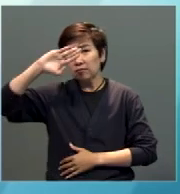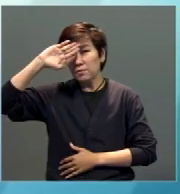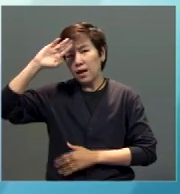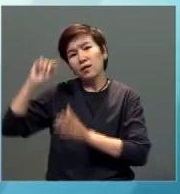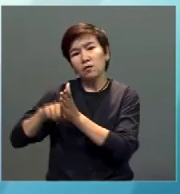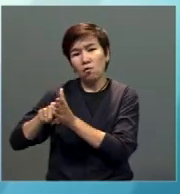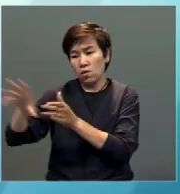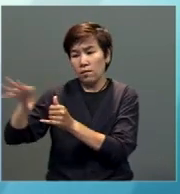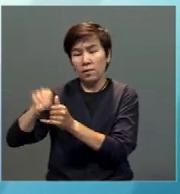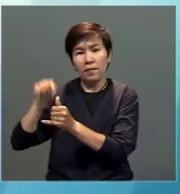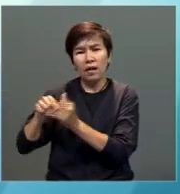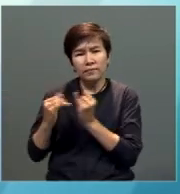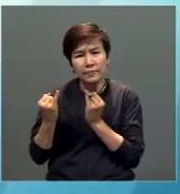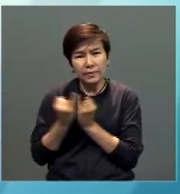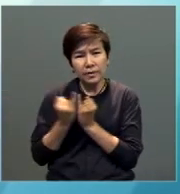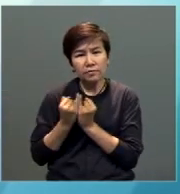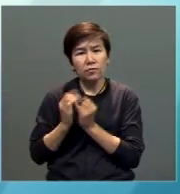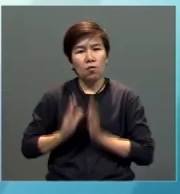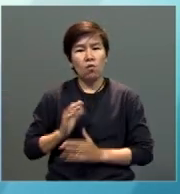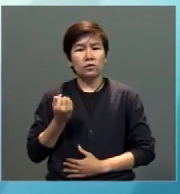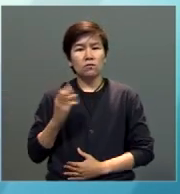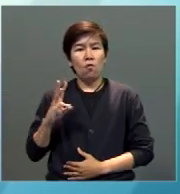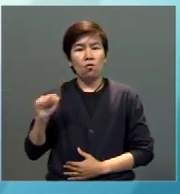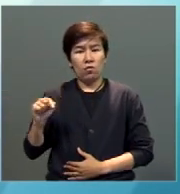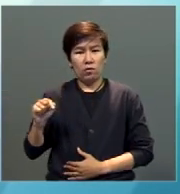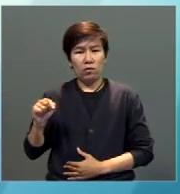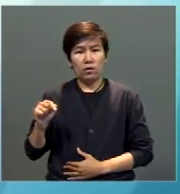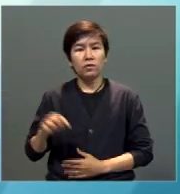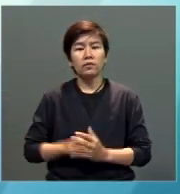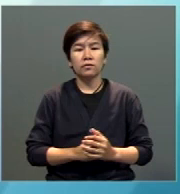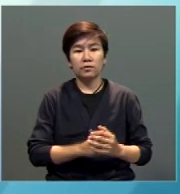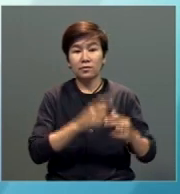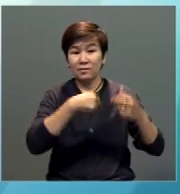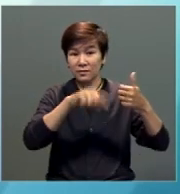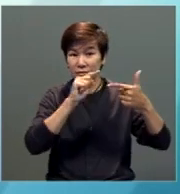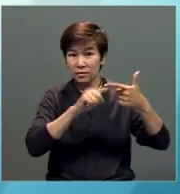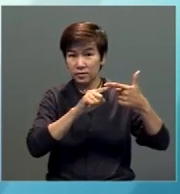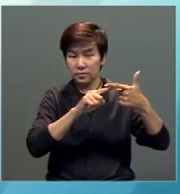มีอะไรก่อนหน้านี้ 16รายนะครับแล้วก็อยู่ในกลุ่มที่ 2